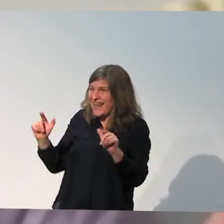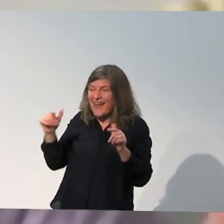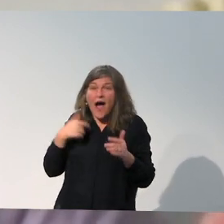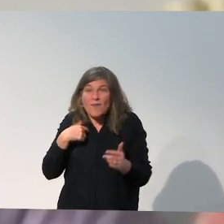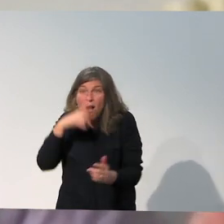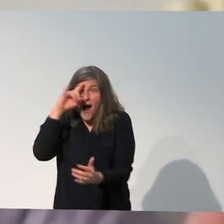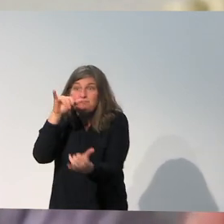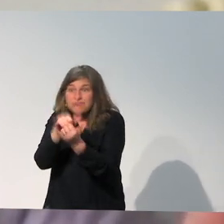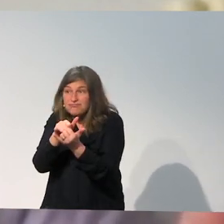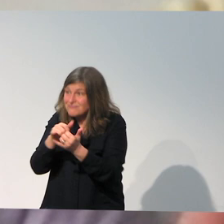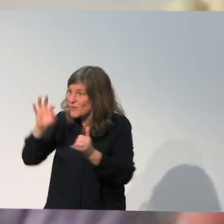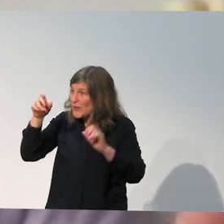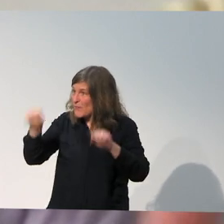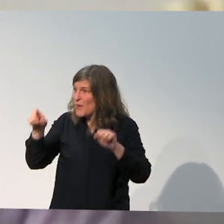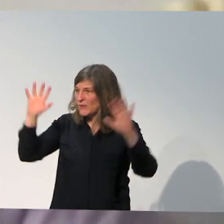compte en fait. Applaudissez, oui.